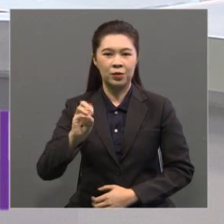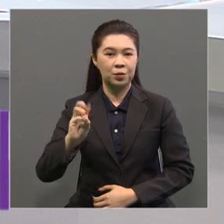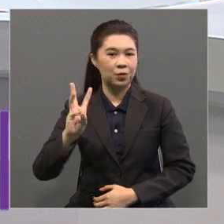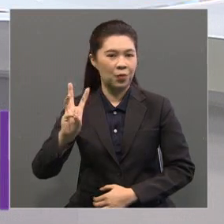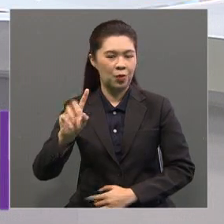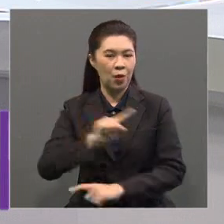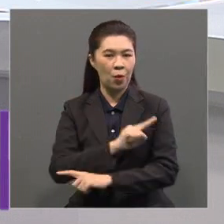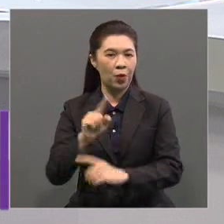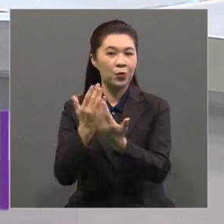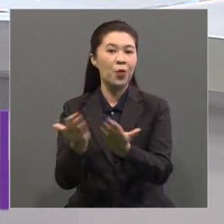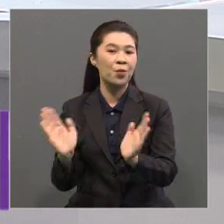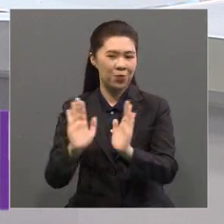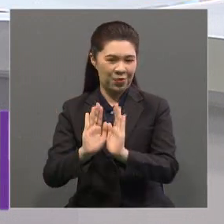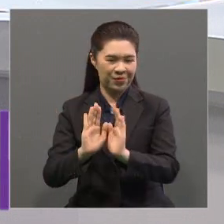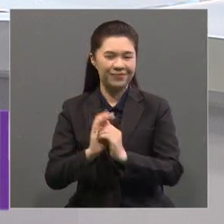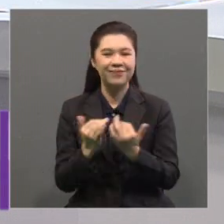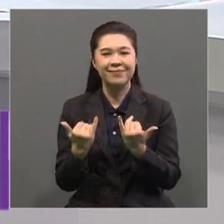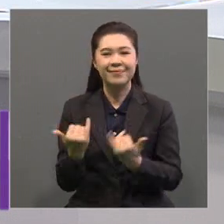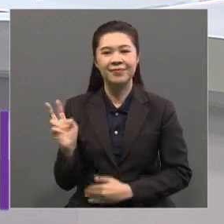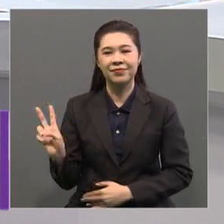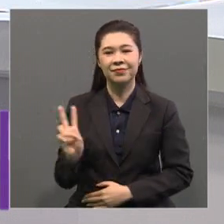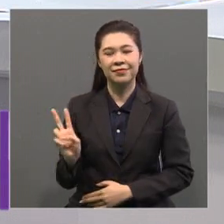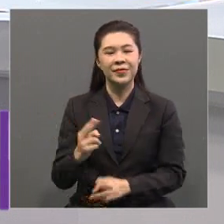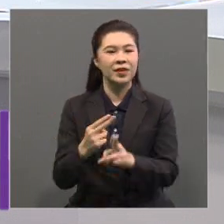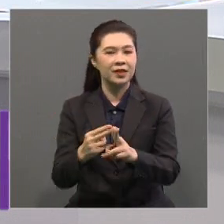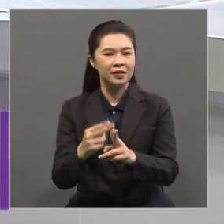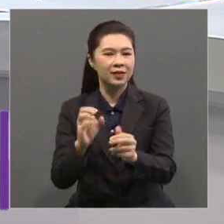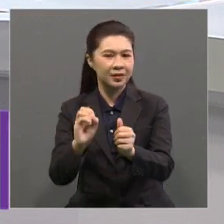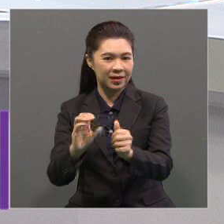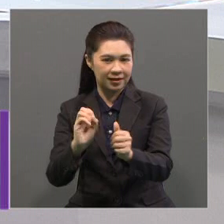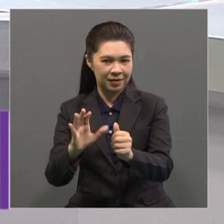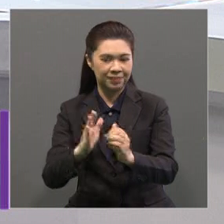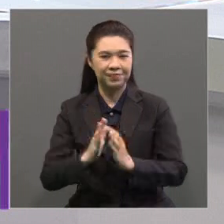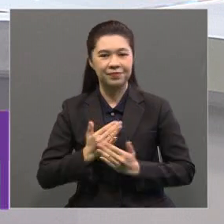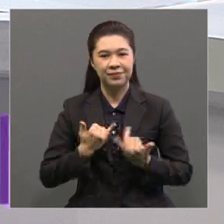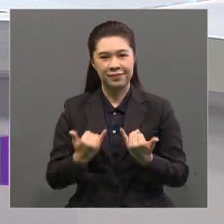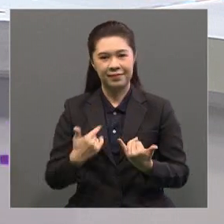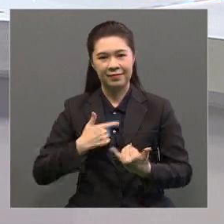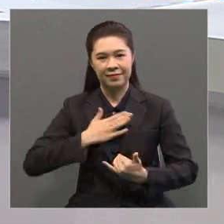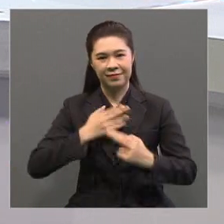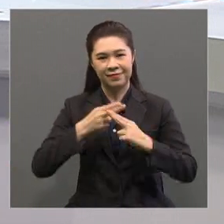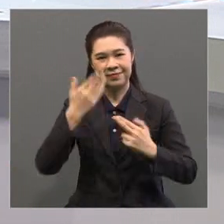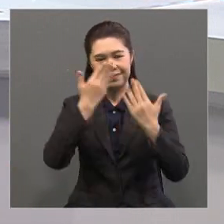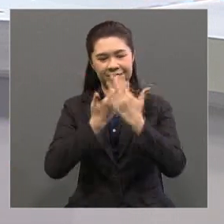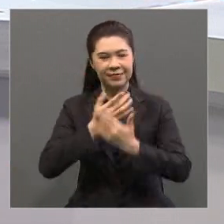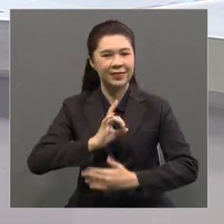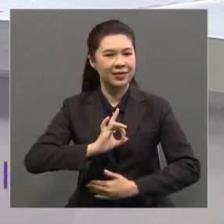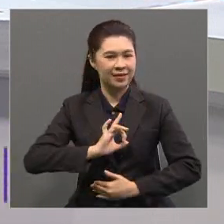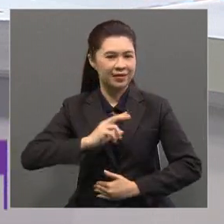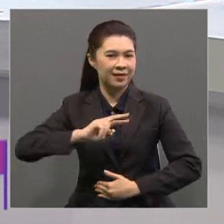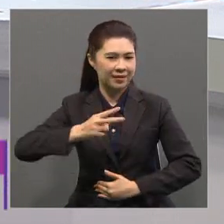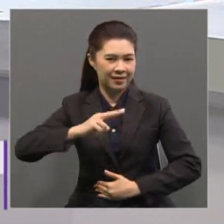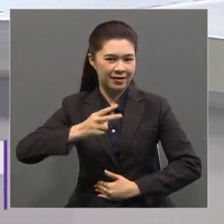คุณผู้ชมอยู่กับคุณวีระศักดิ์ขอบเขตดิฉันสิริรักษ์วัฒนวโรภาสนะคะอาจารย์ล่าภาษามือของเราวันนี้อาจารย์กนกอรวงศ์คำหารค่ะ